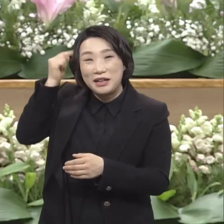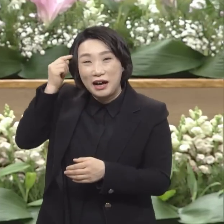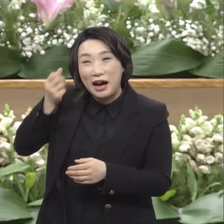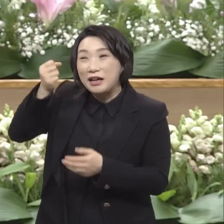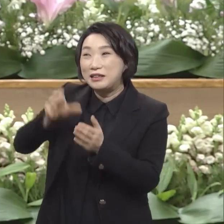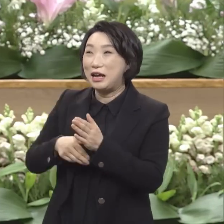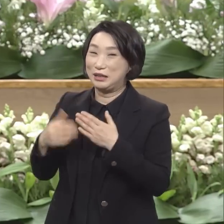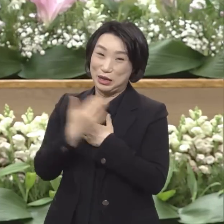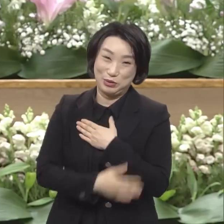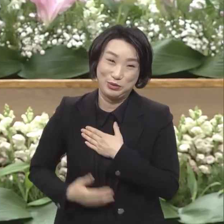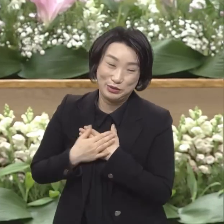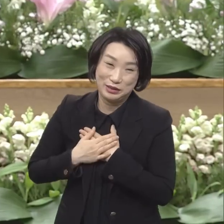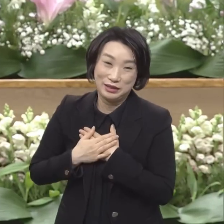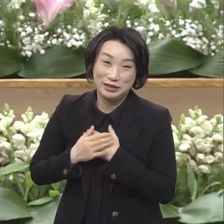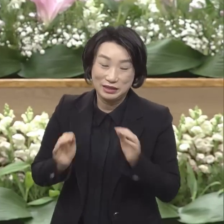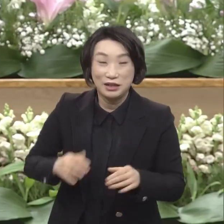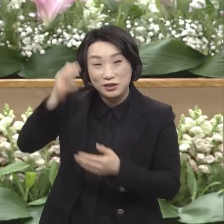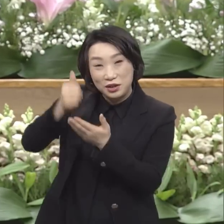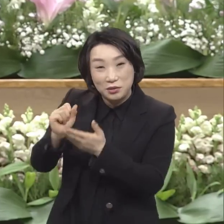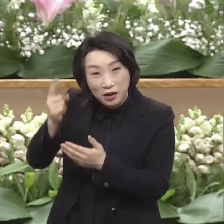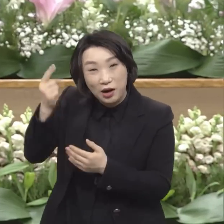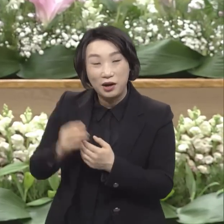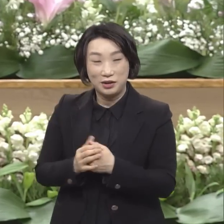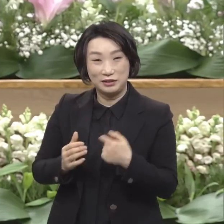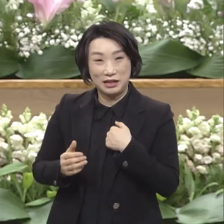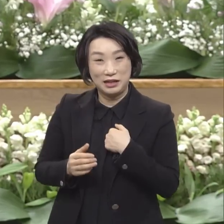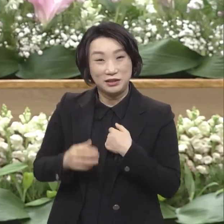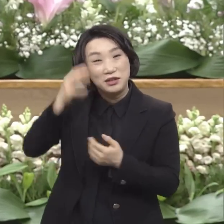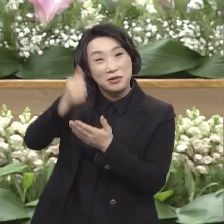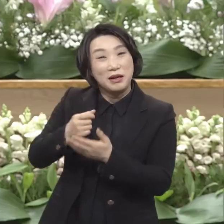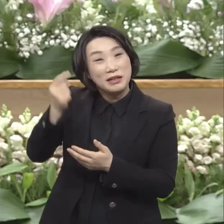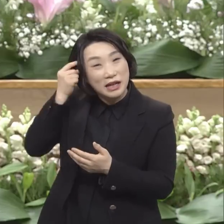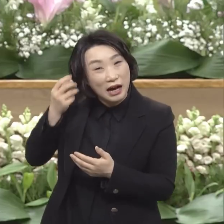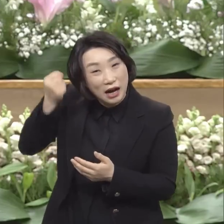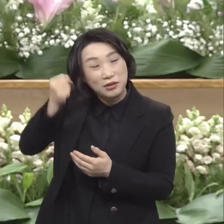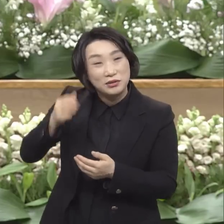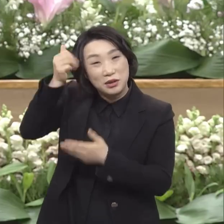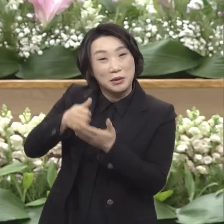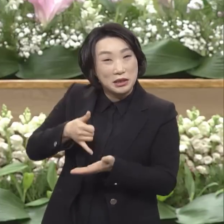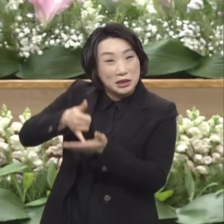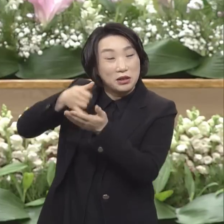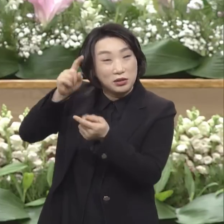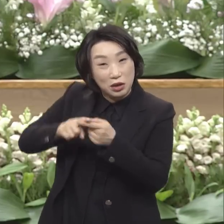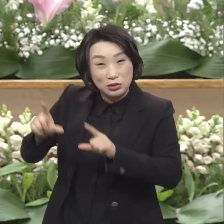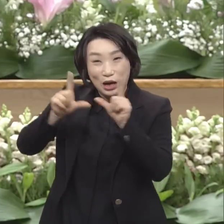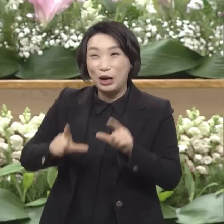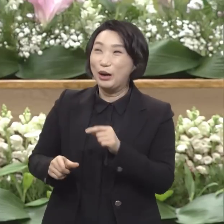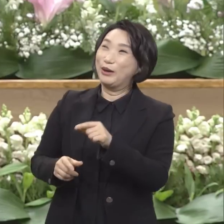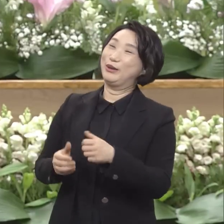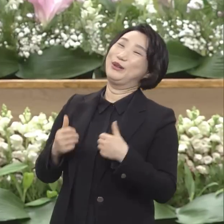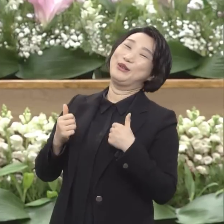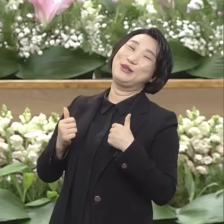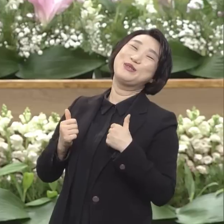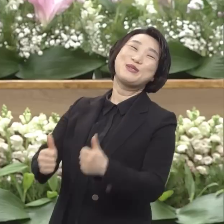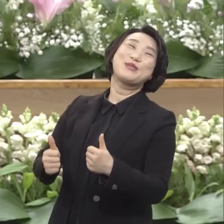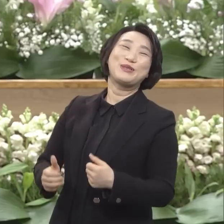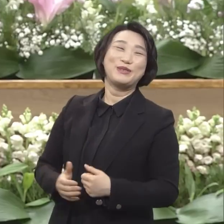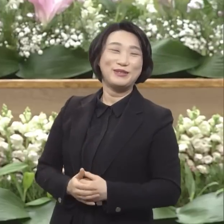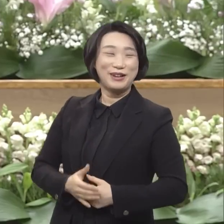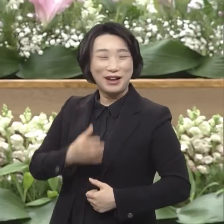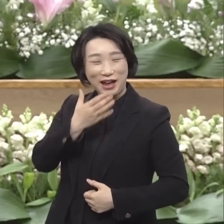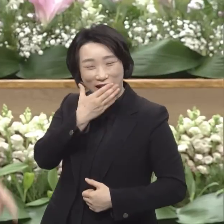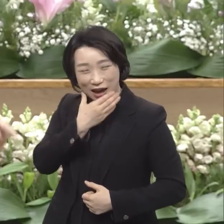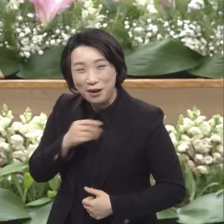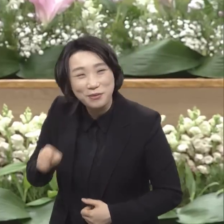내 육신이 성령에 의해서, 성령의 소욕에 의해서 성령이 인격적으로 산다는 것은 어마어마한